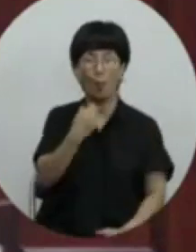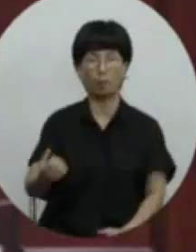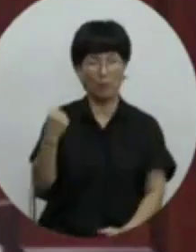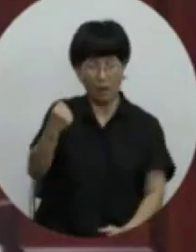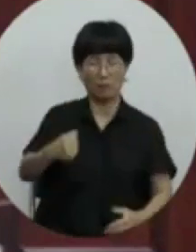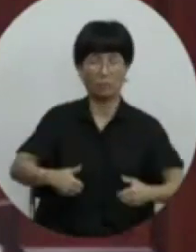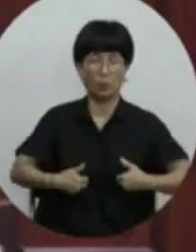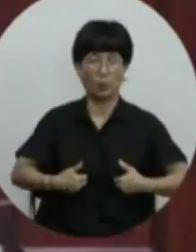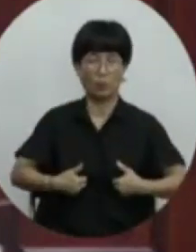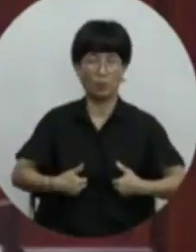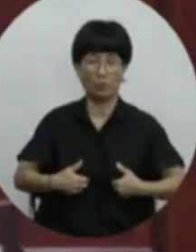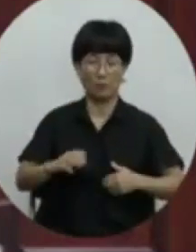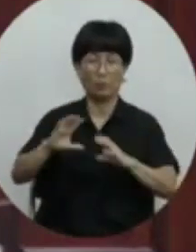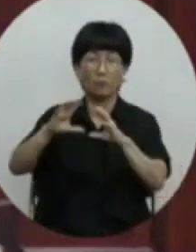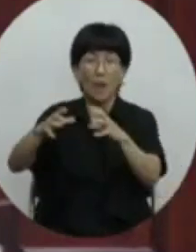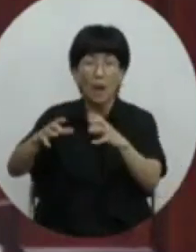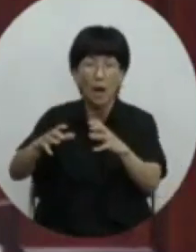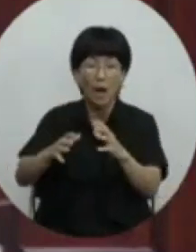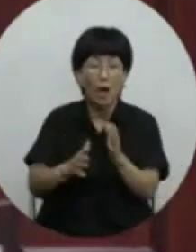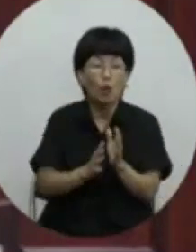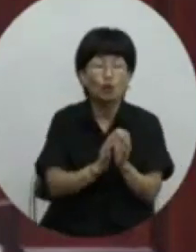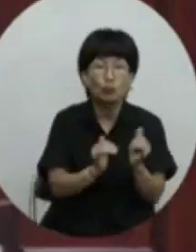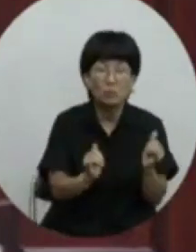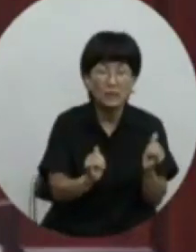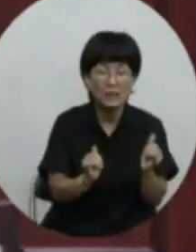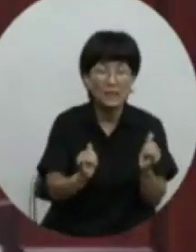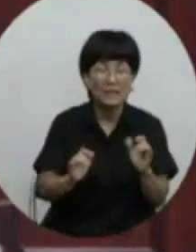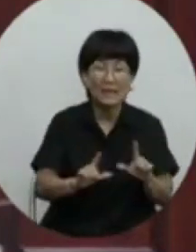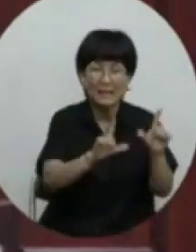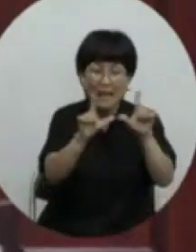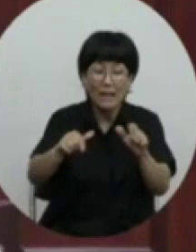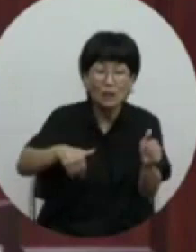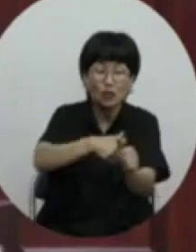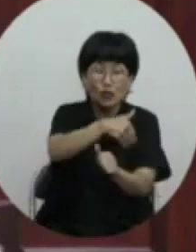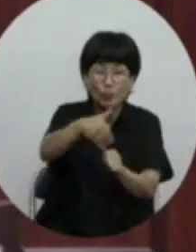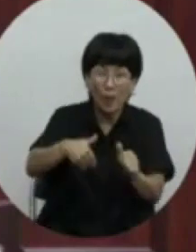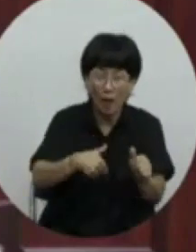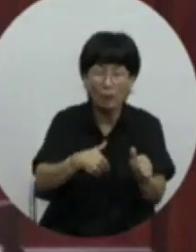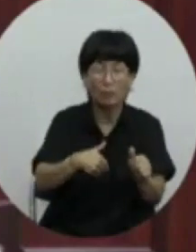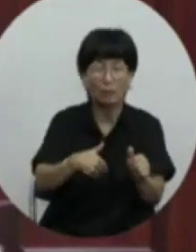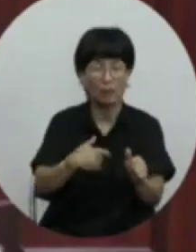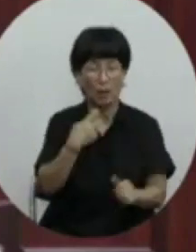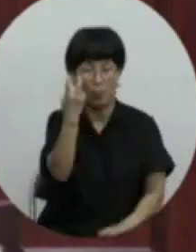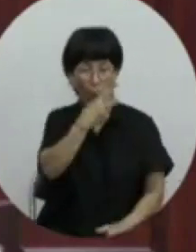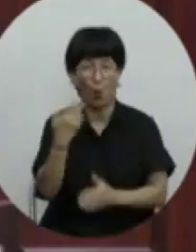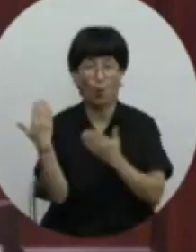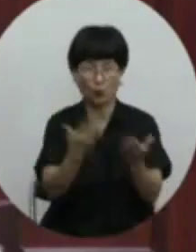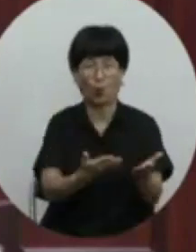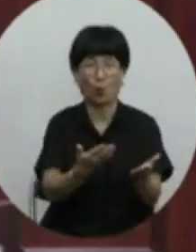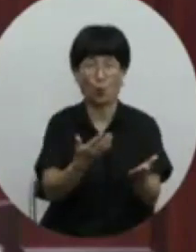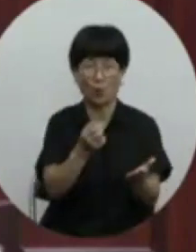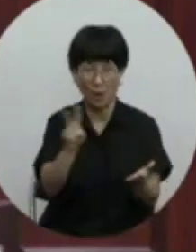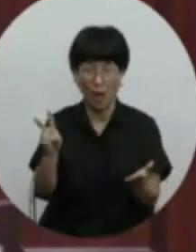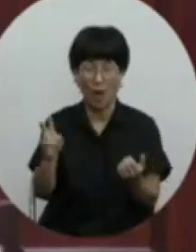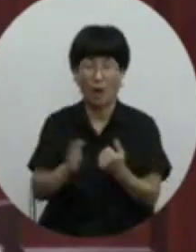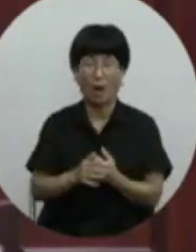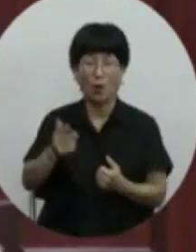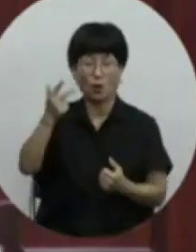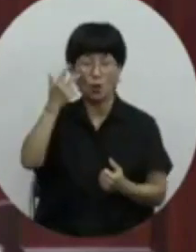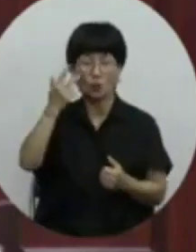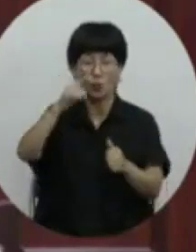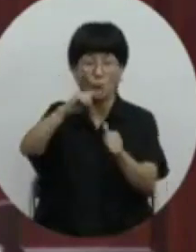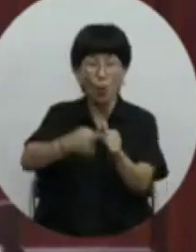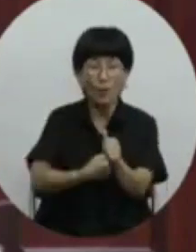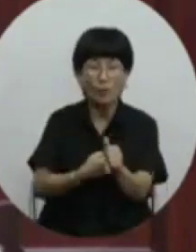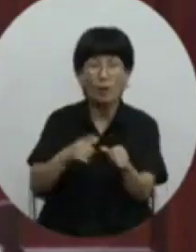있으며 국가는 국민의 정주 환경을 보호해야 하며 여주 천연가스 발전소로 인하여